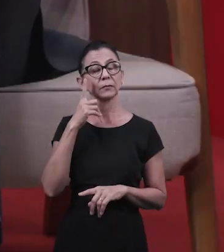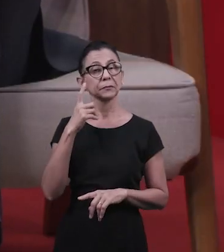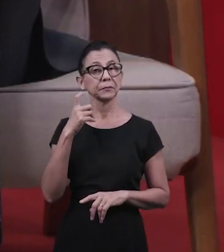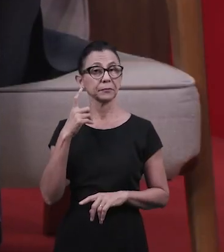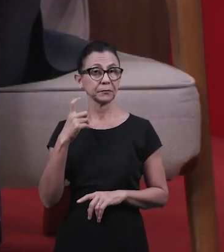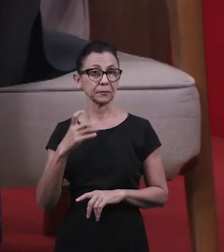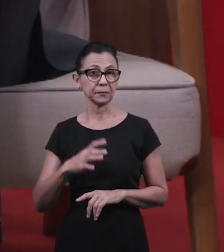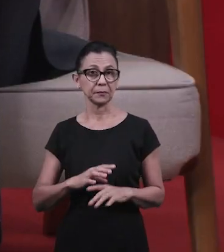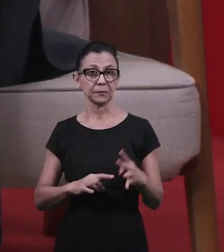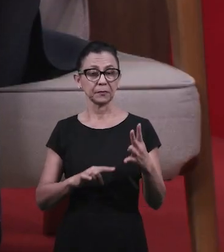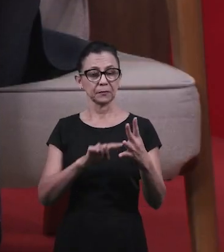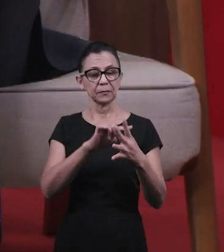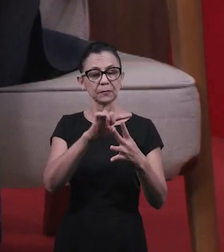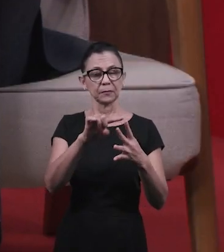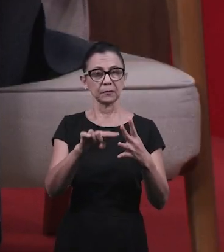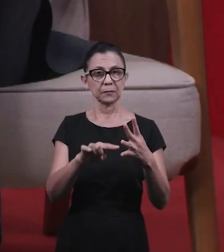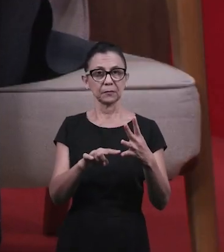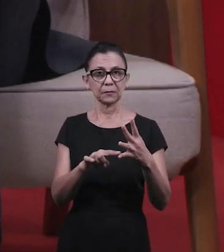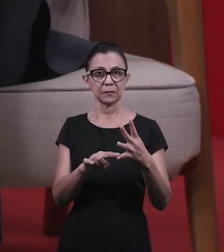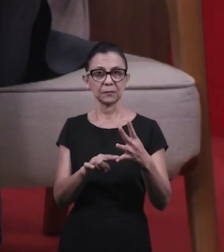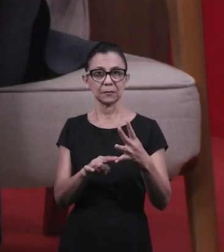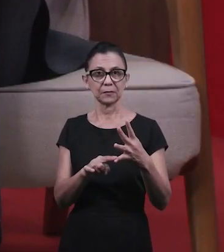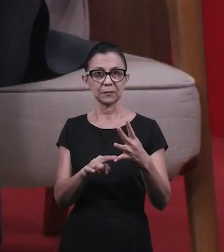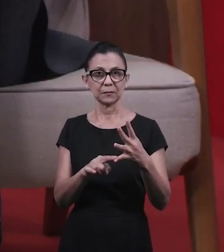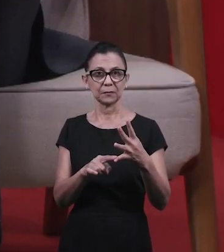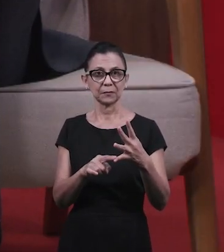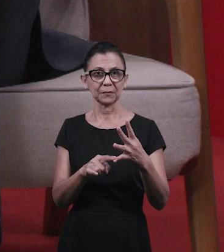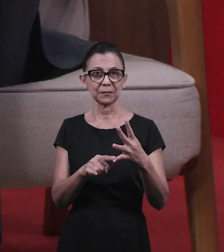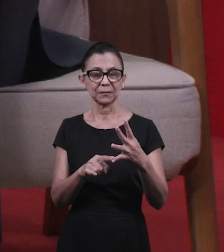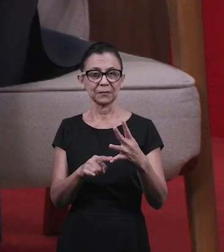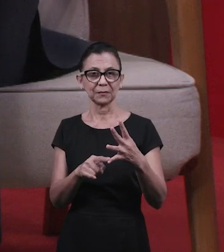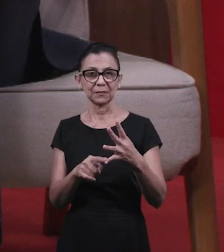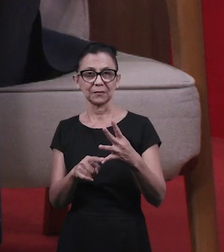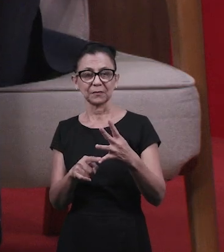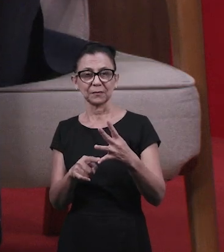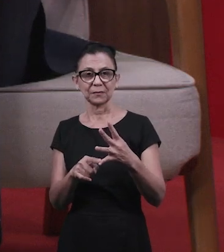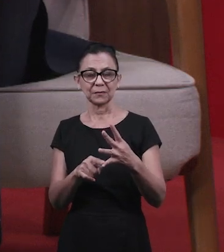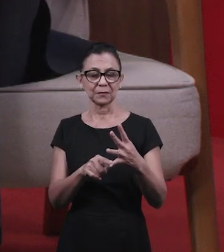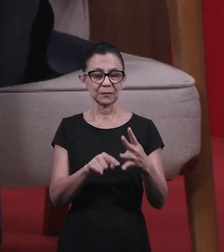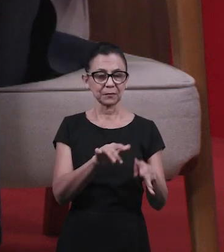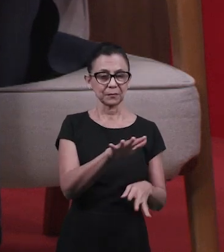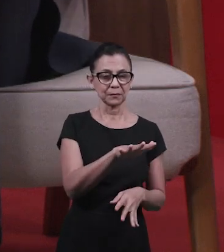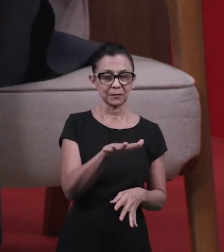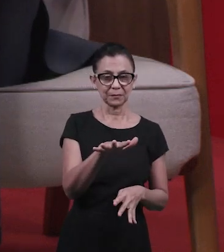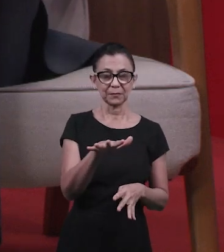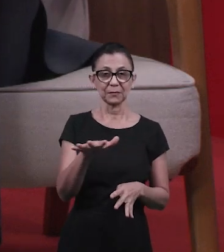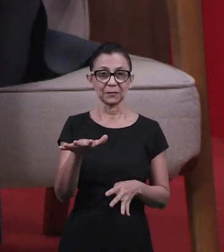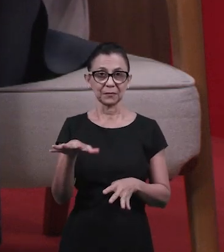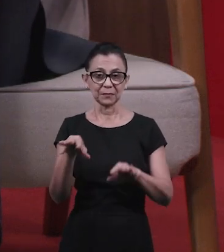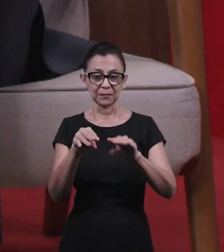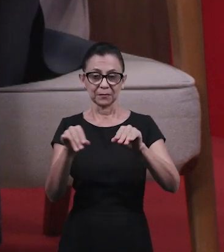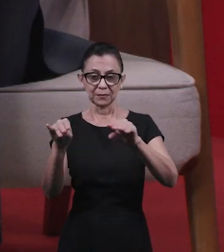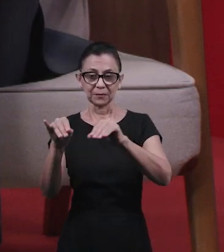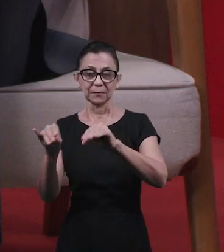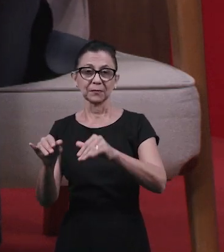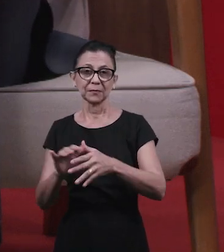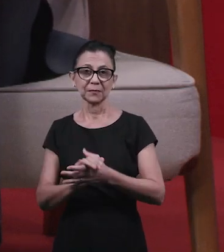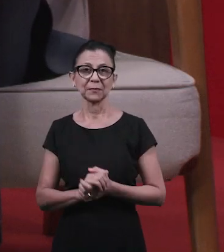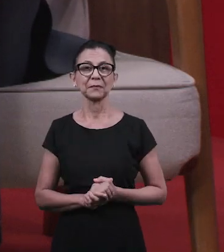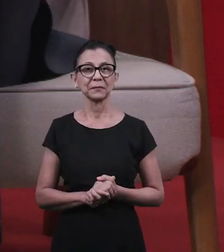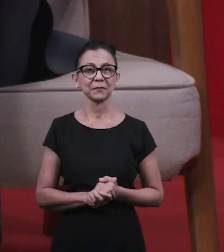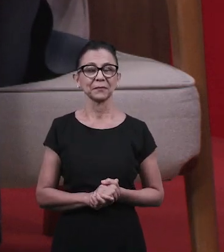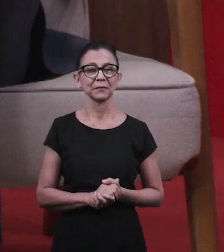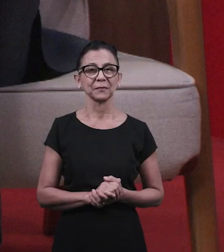attention, c'est que des 4 types de terrains qui ont reçu la sémence,